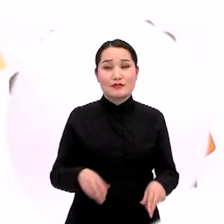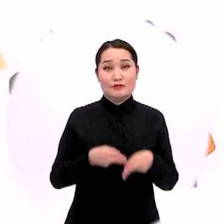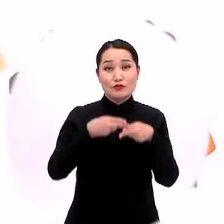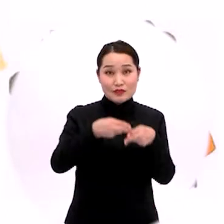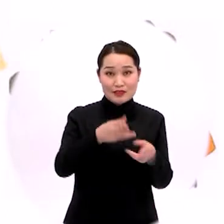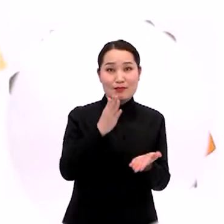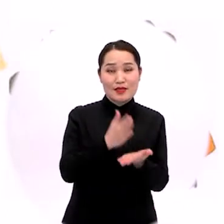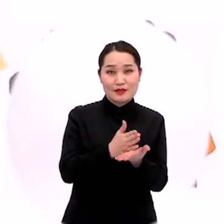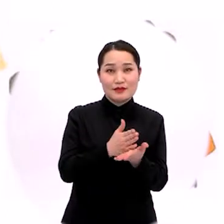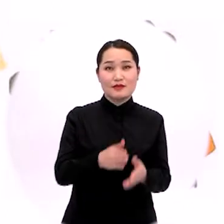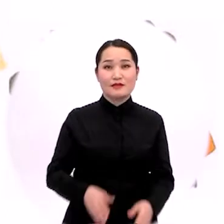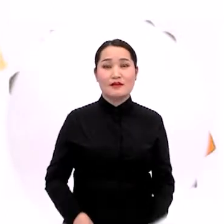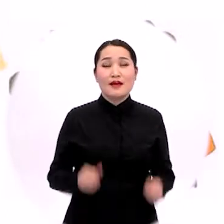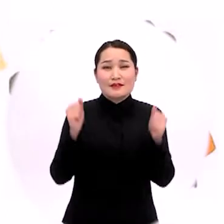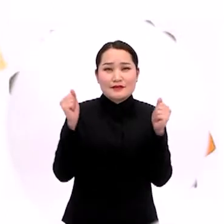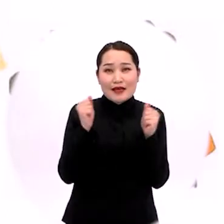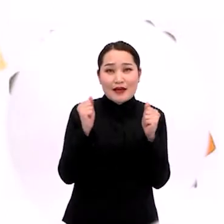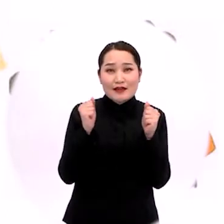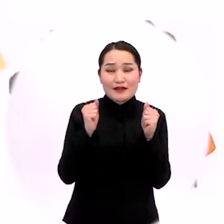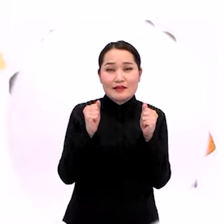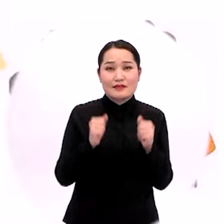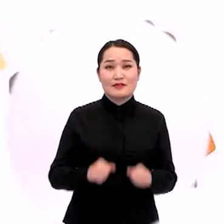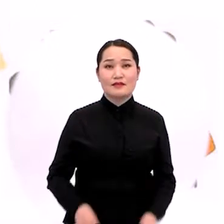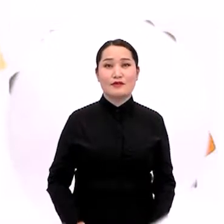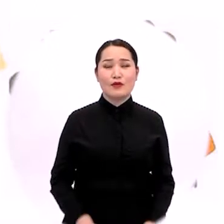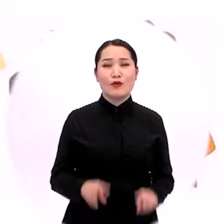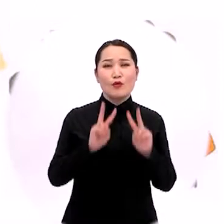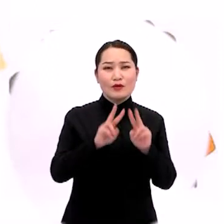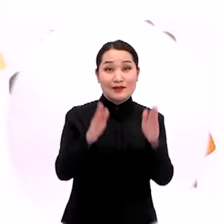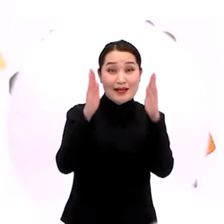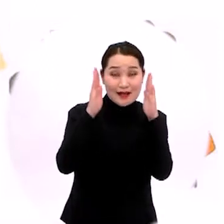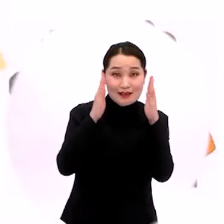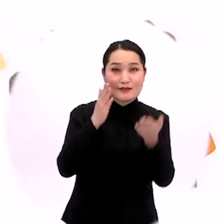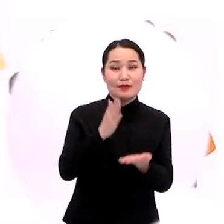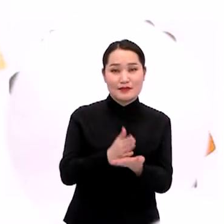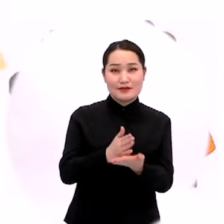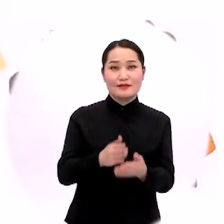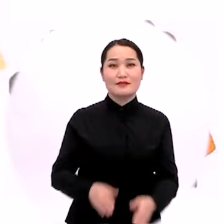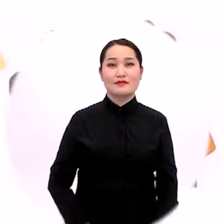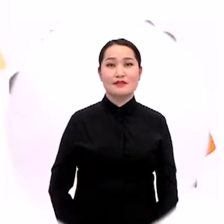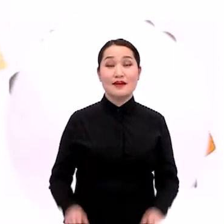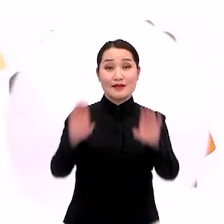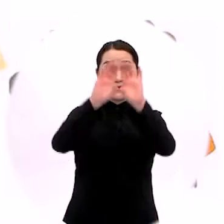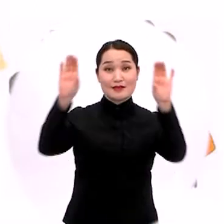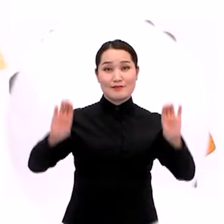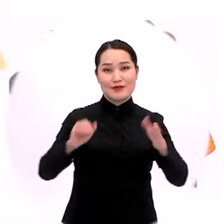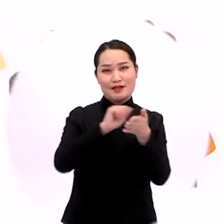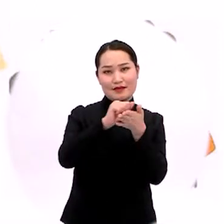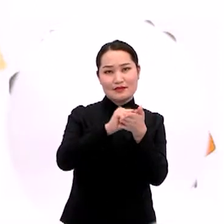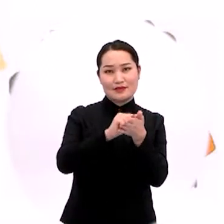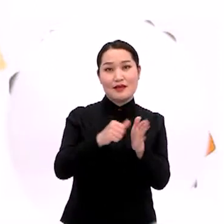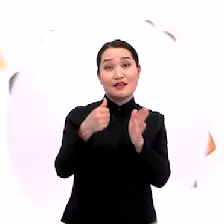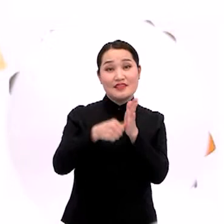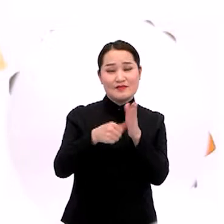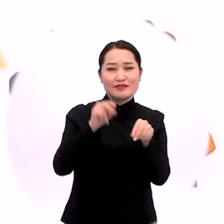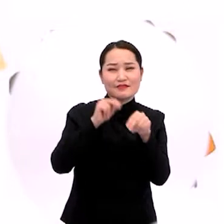байсан. Даарсан хөрсөн үед үргэлж санаа тавьдаг байв. Самбар арчих, дэвтэр